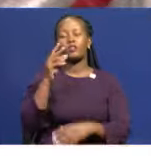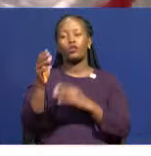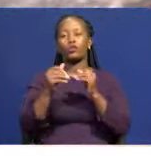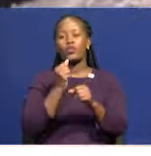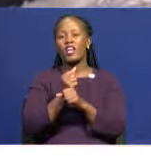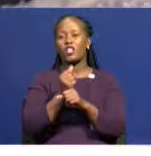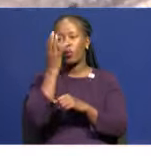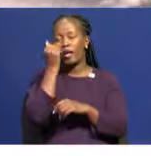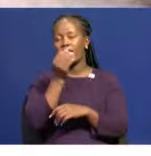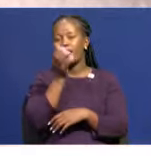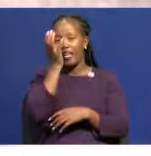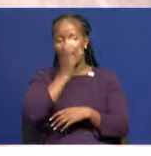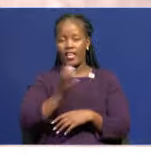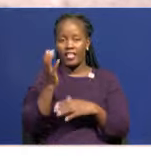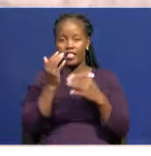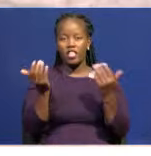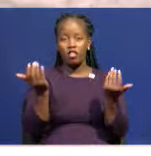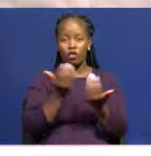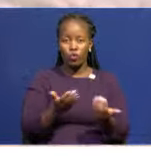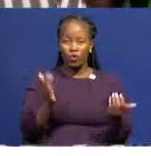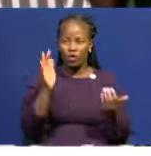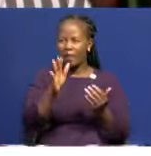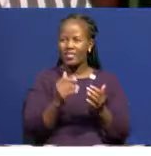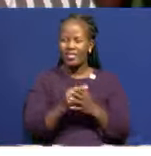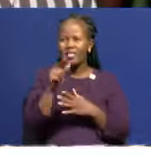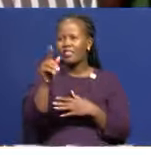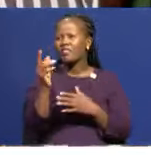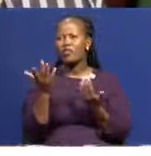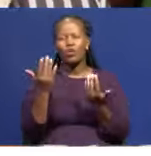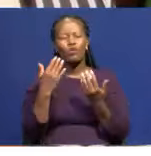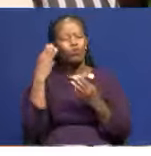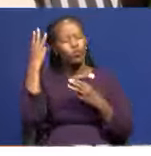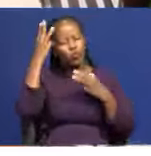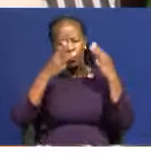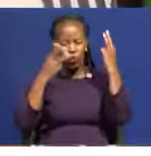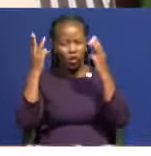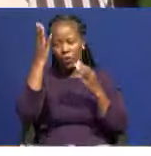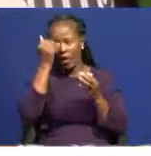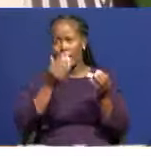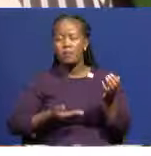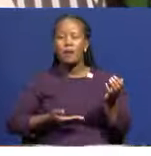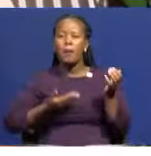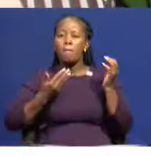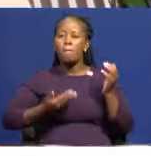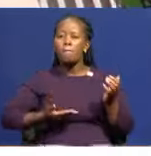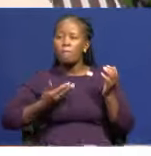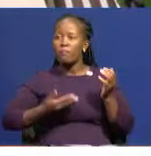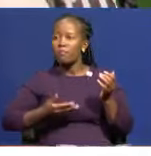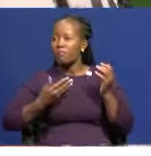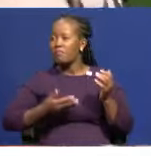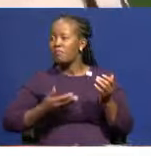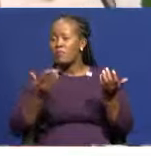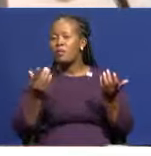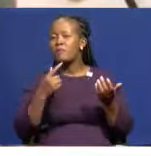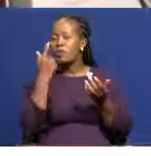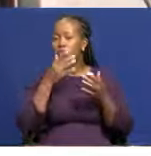wake. Anasema kuwa ana wasiwasi kuwa mtoto wake aliyemzalia gerezani hataweza kutangamana